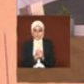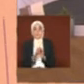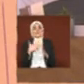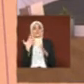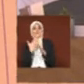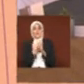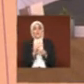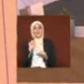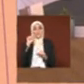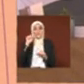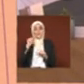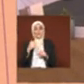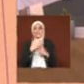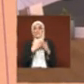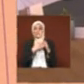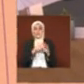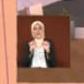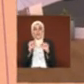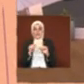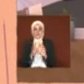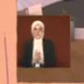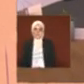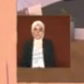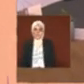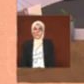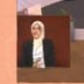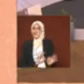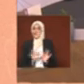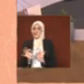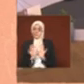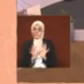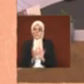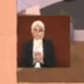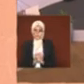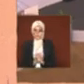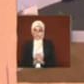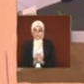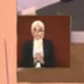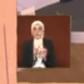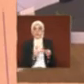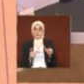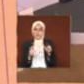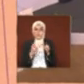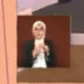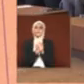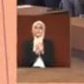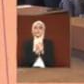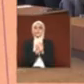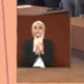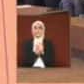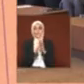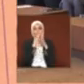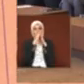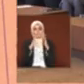المجتمع مظبوط اللجان اللي داخل محور المجتمعي لجنه الصحه لجنه السكان لجنه الشباب لجنه التعليم